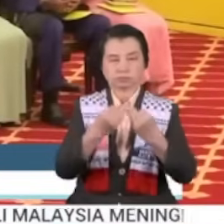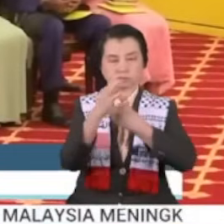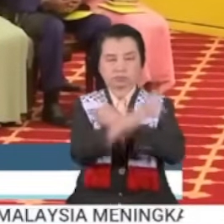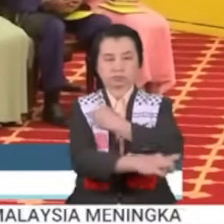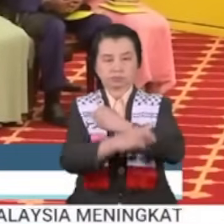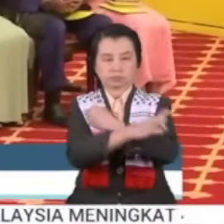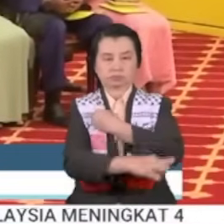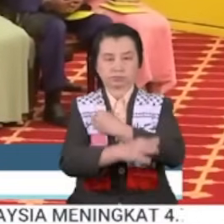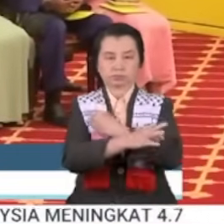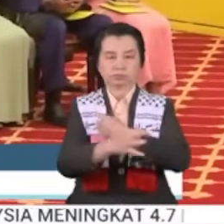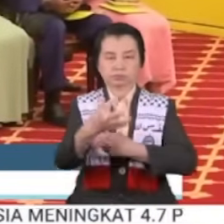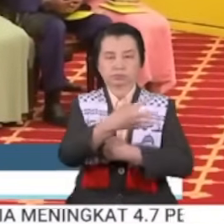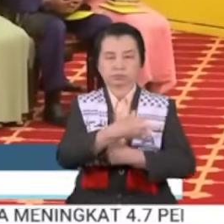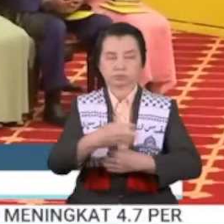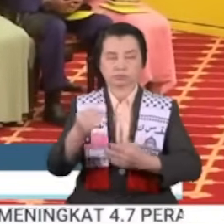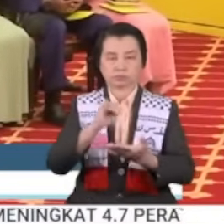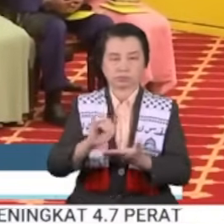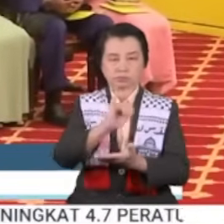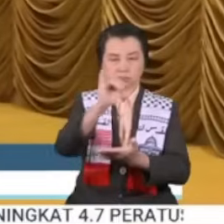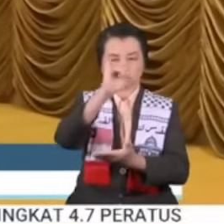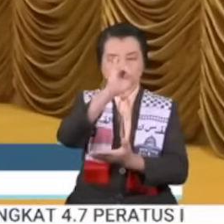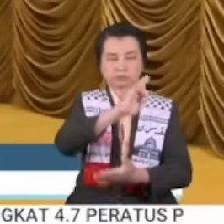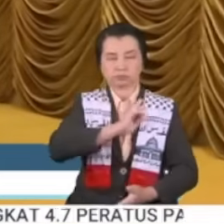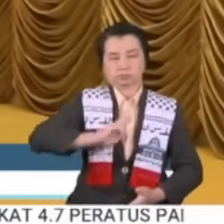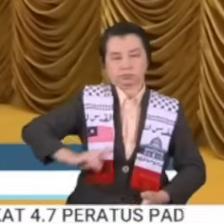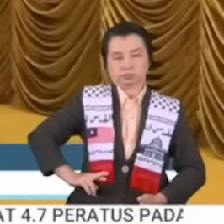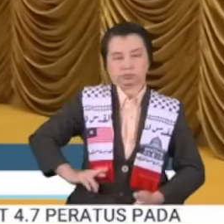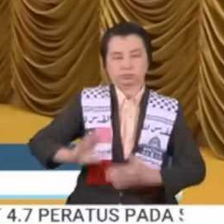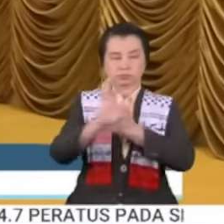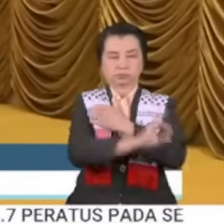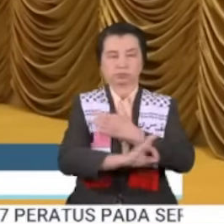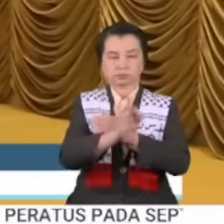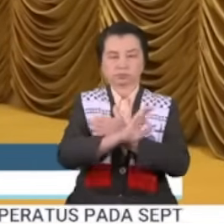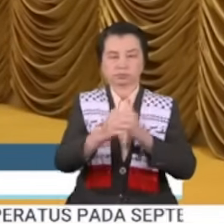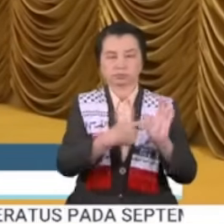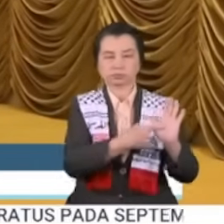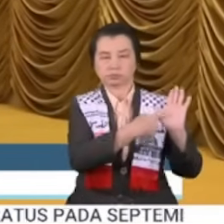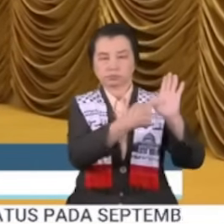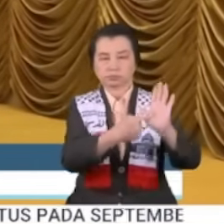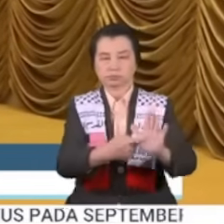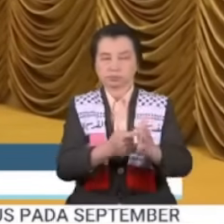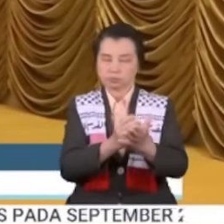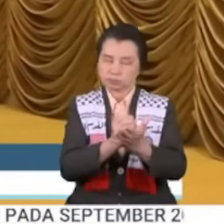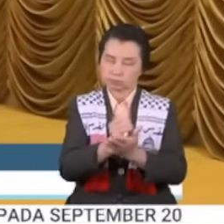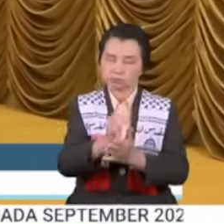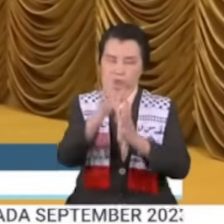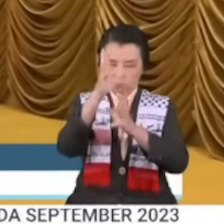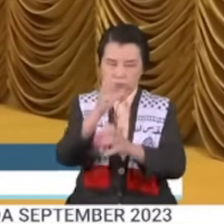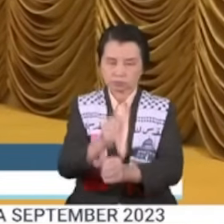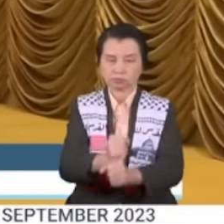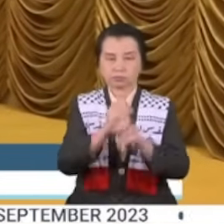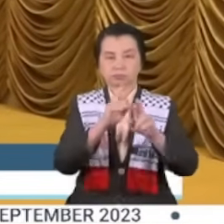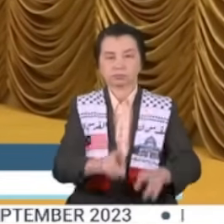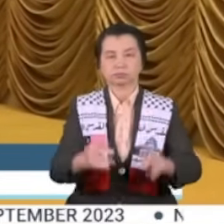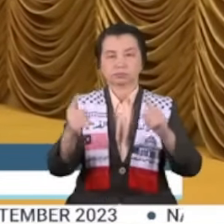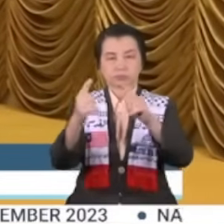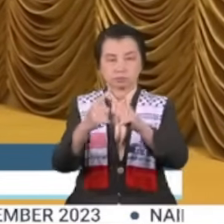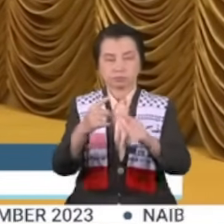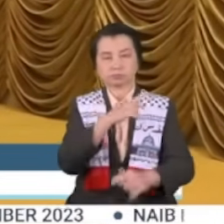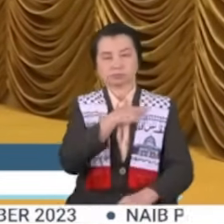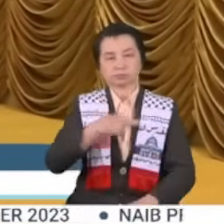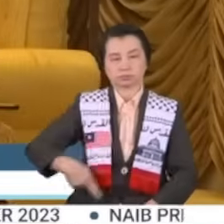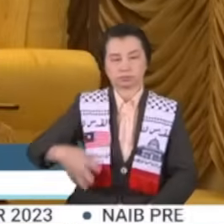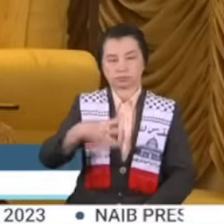negeri sembilan serta institusi beraja di negeri ini yang mencerminkan keluhuran taat Setia rakyat kepada